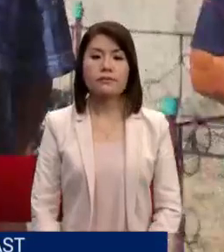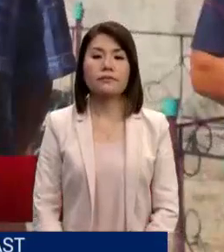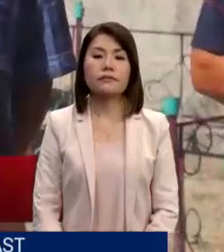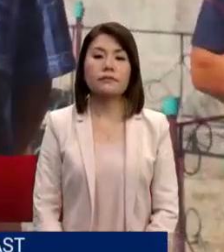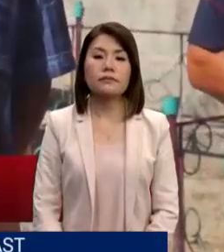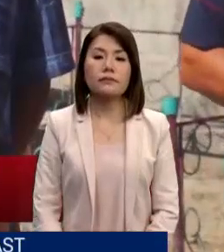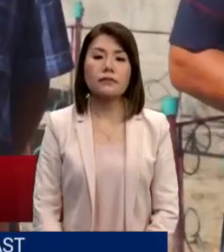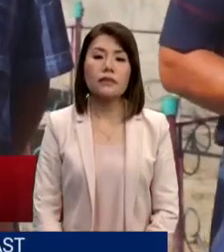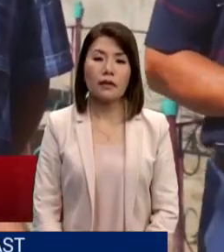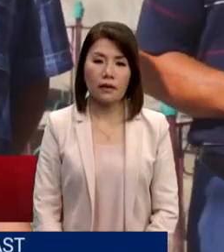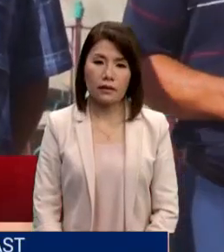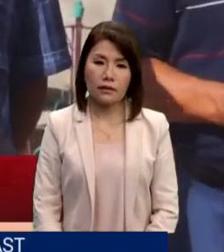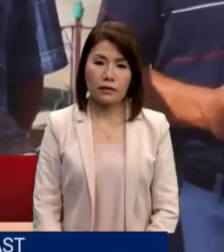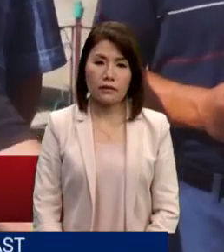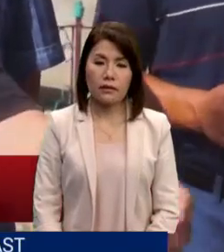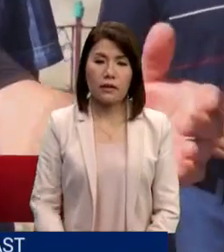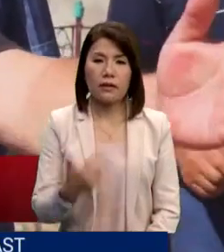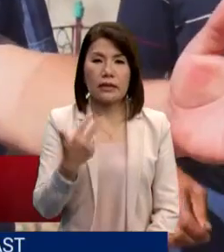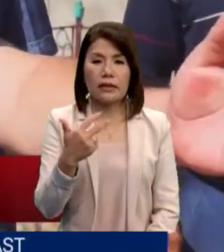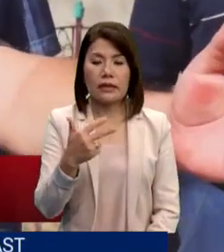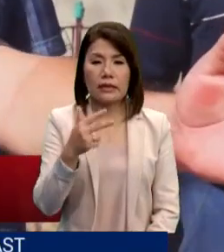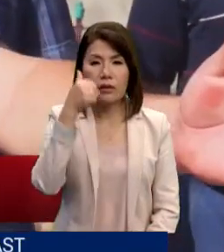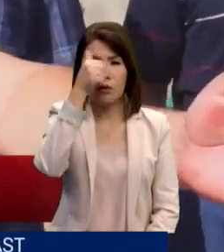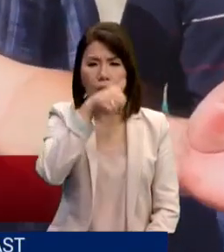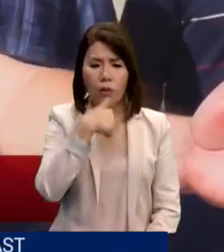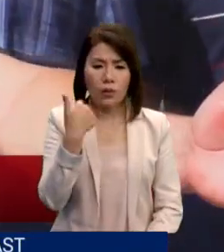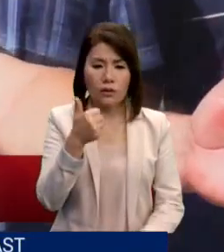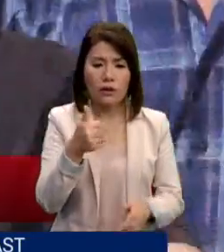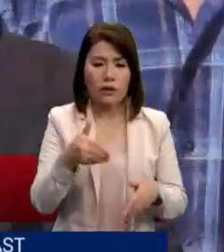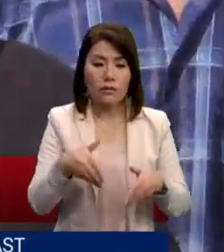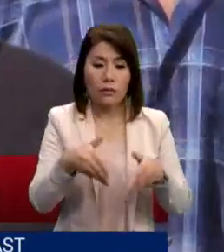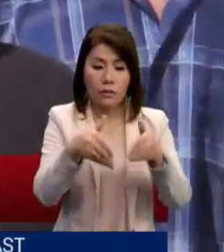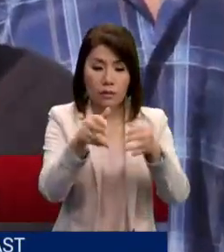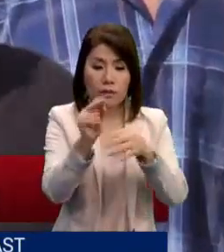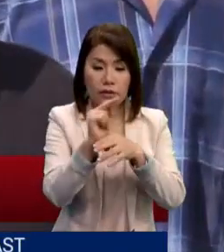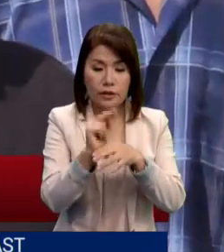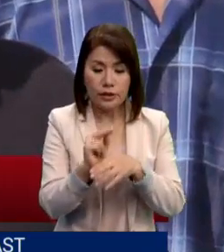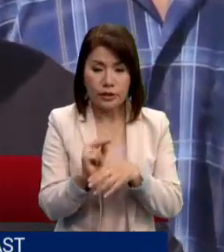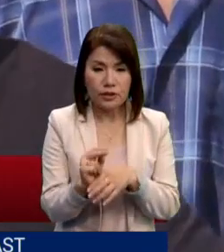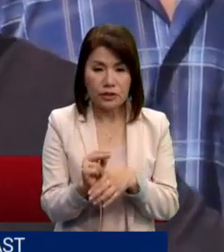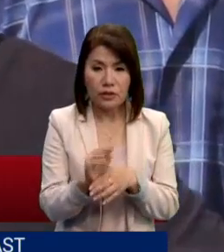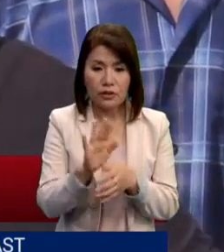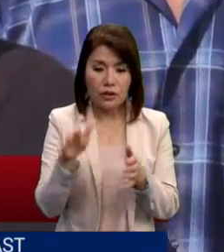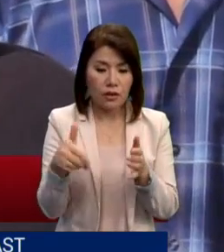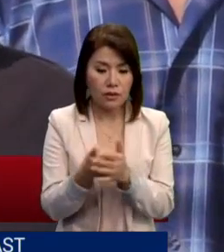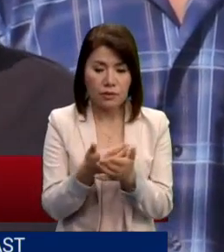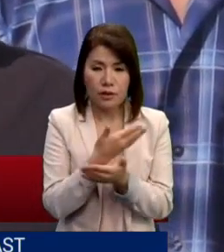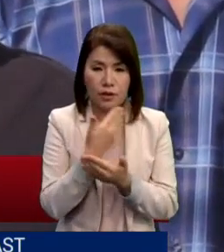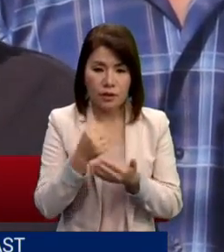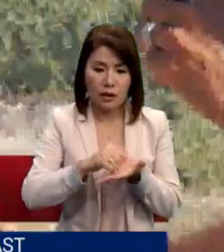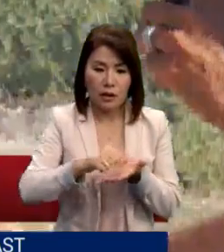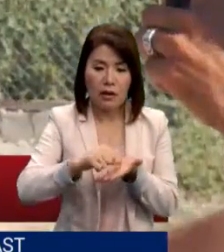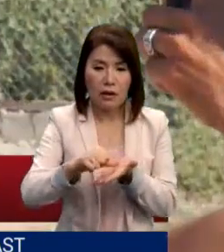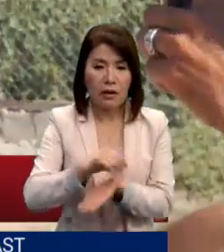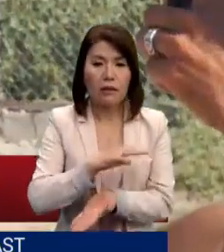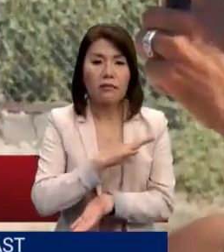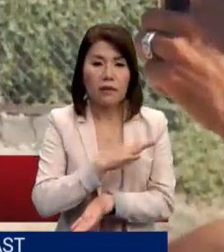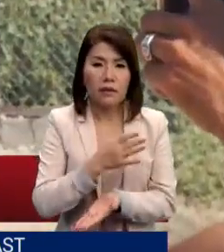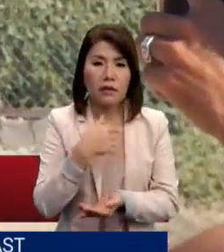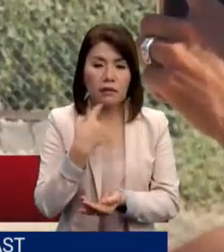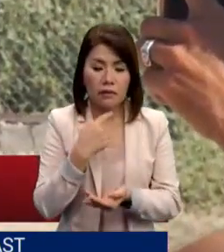Да, 30 жылдан бері осы көшені тексерсе бар емес, осы шығат беді. Әркімнің айтуынша бұл жерге асфальт жүргізілген дейді.